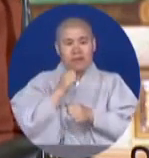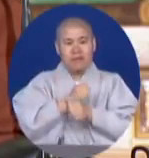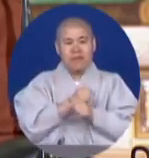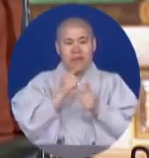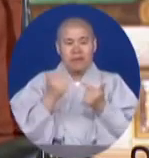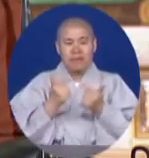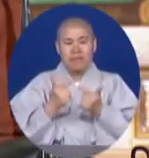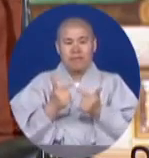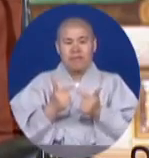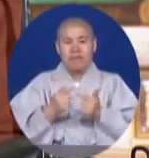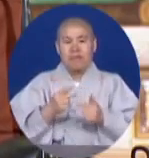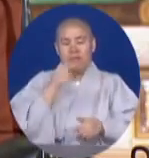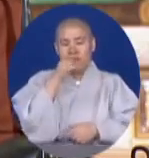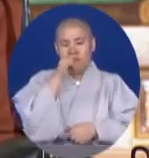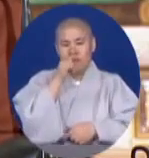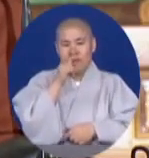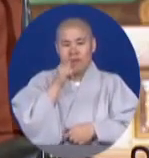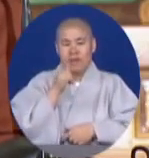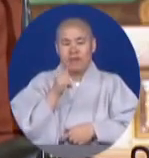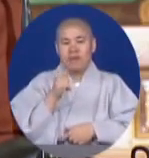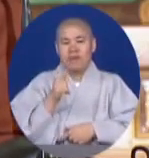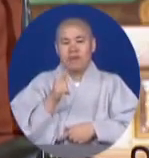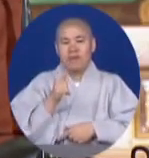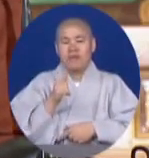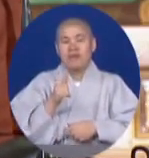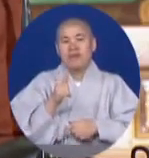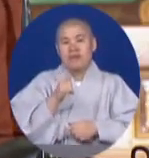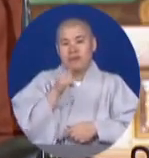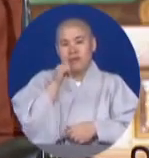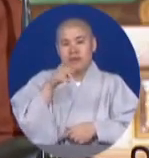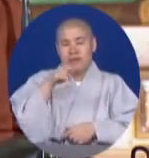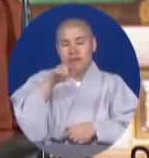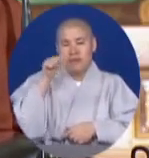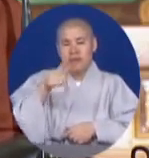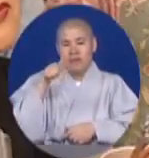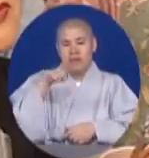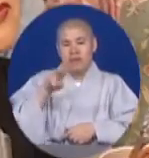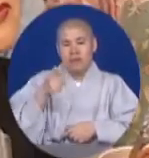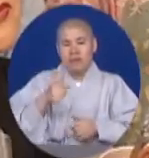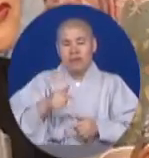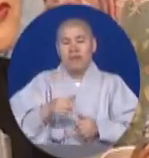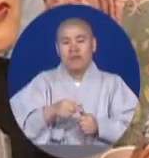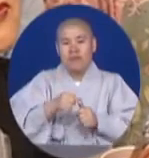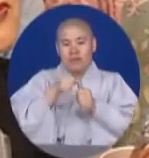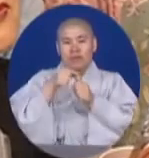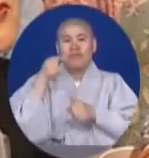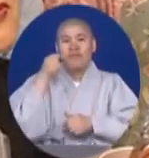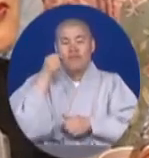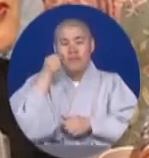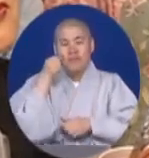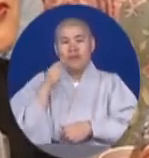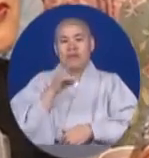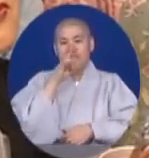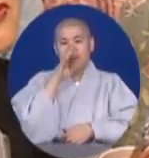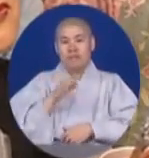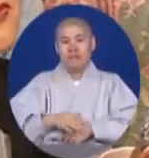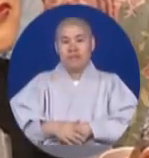볼견자. 중생은 식견으로 사는 식견으로 중생제도 하려면 안 되는 거예요. 그러니까 이게